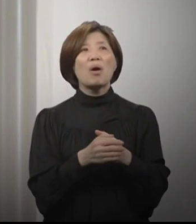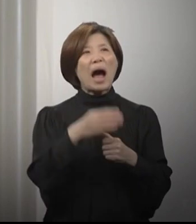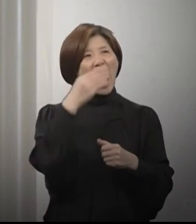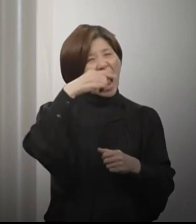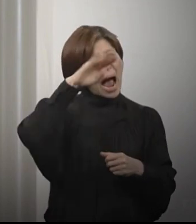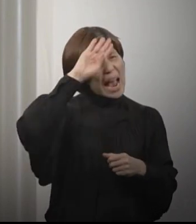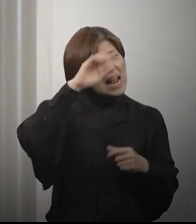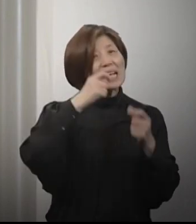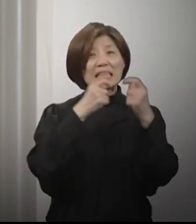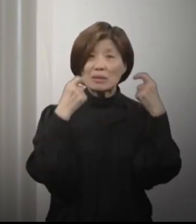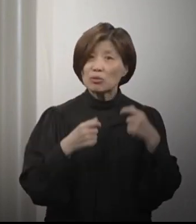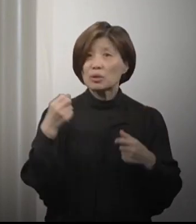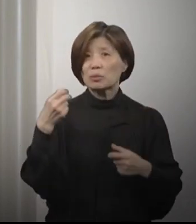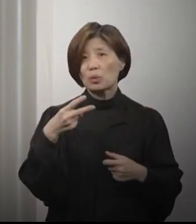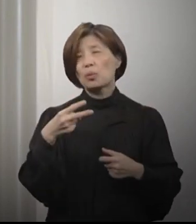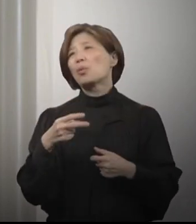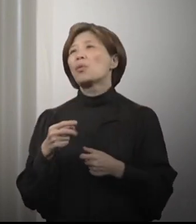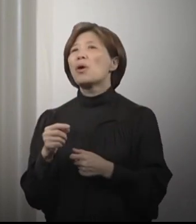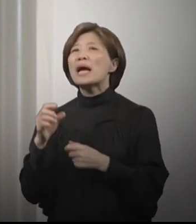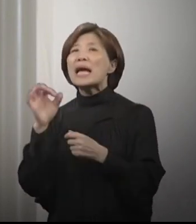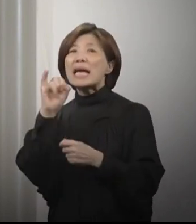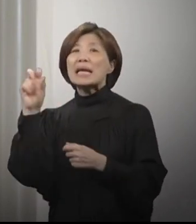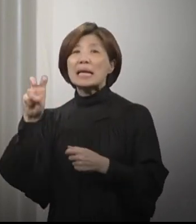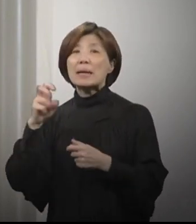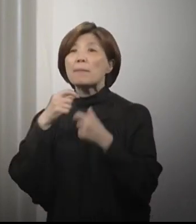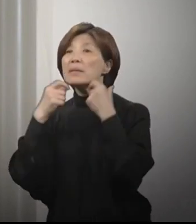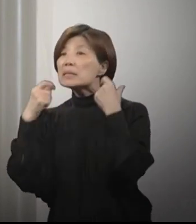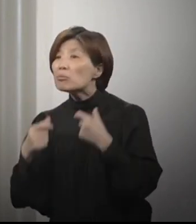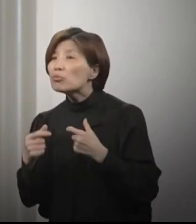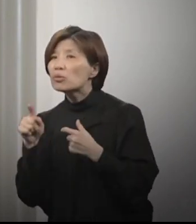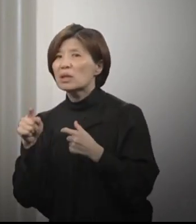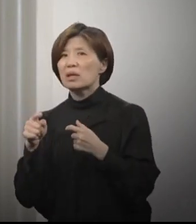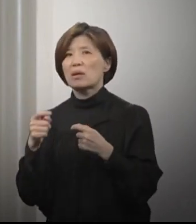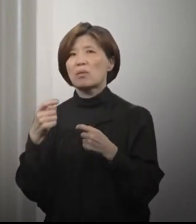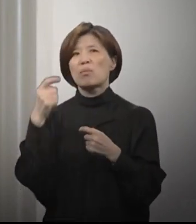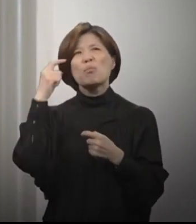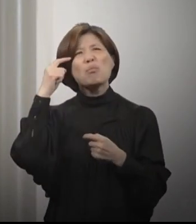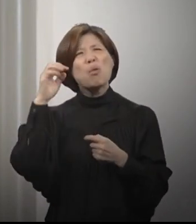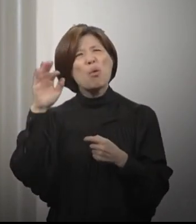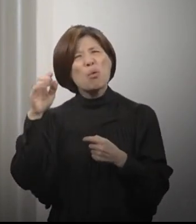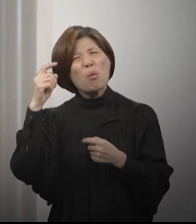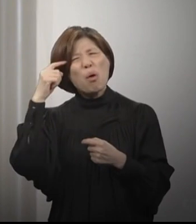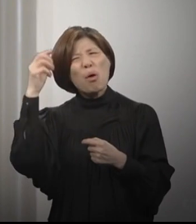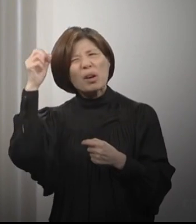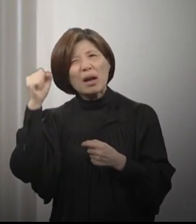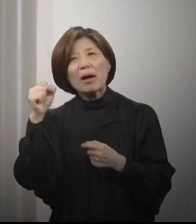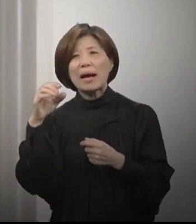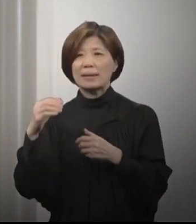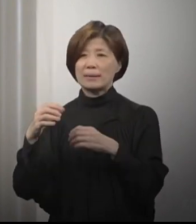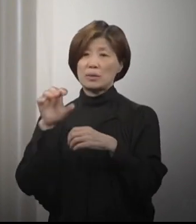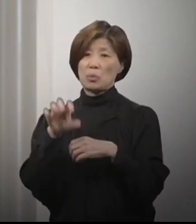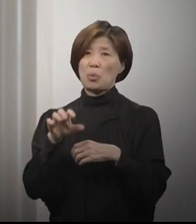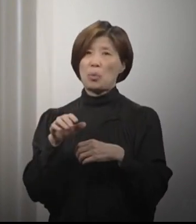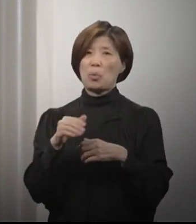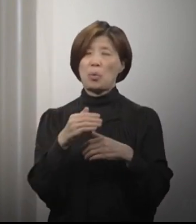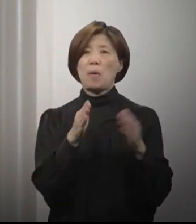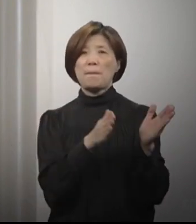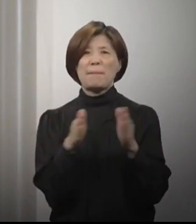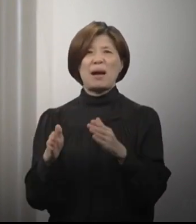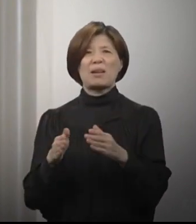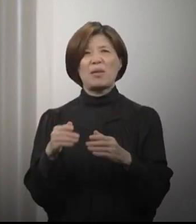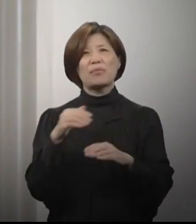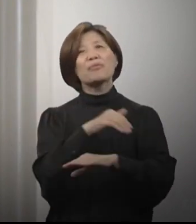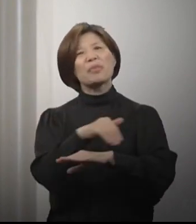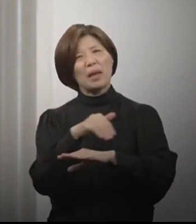신부님과 말씀과 함께 하셨던 임승필 신부님을 추모하는 공간을 만들려고 합니다.